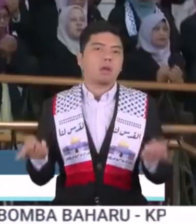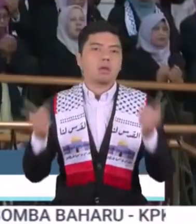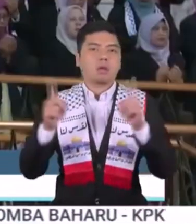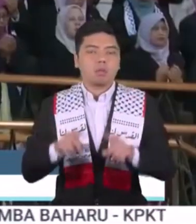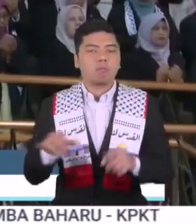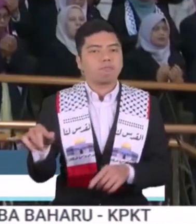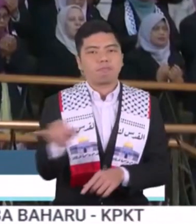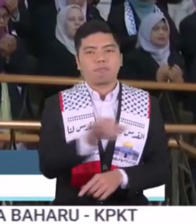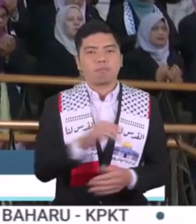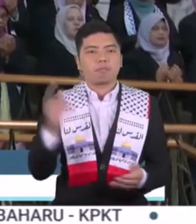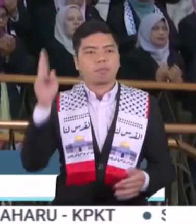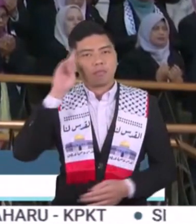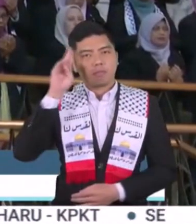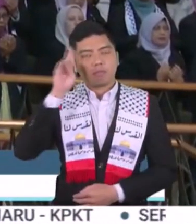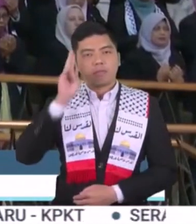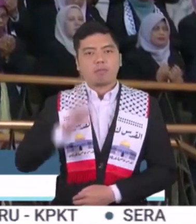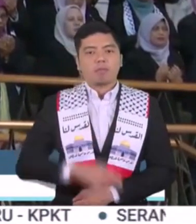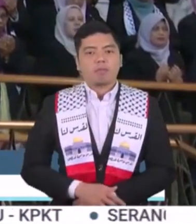berulang.